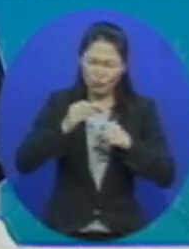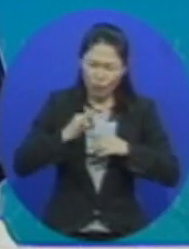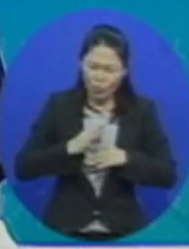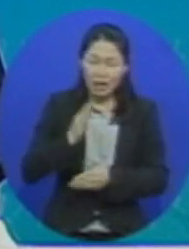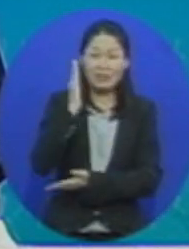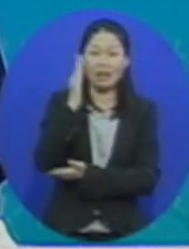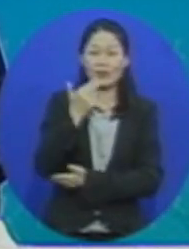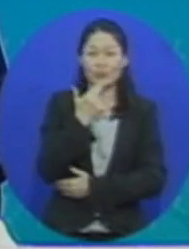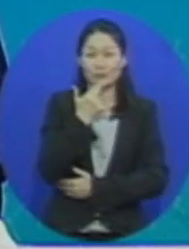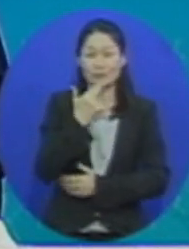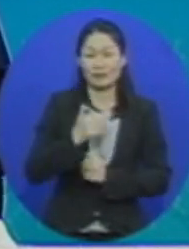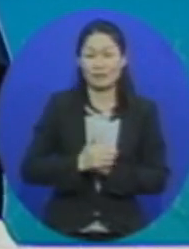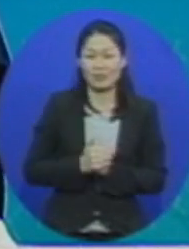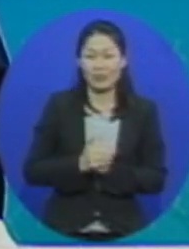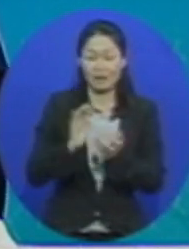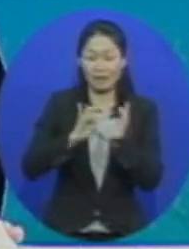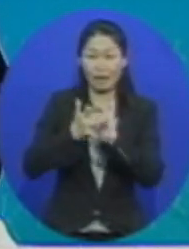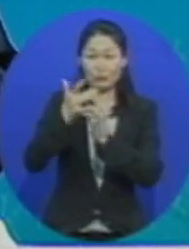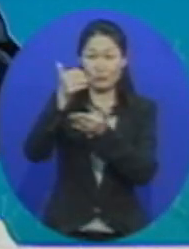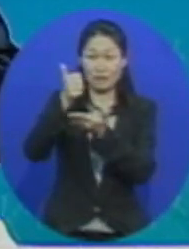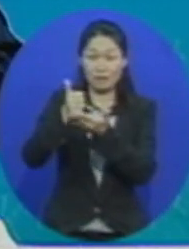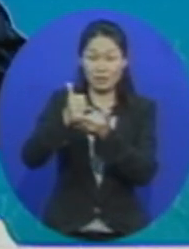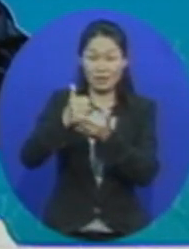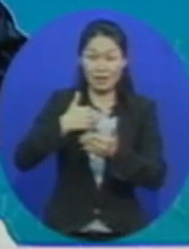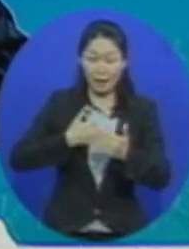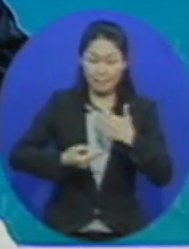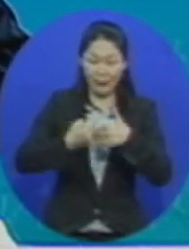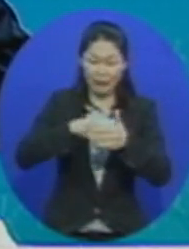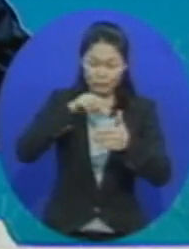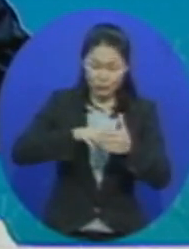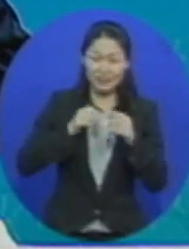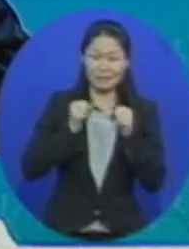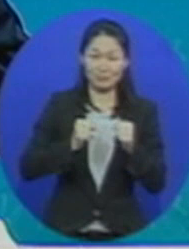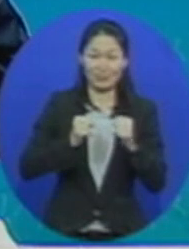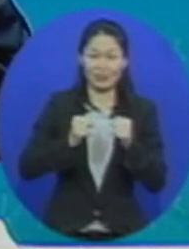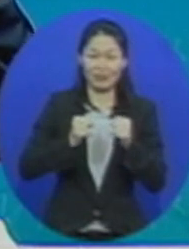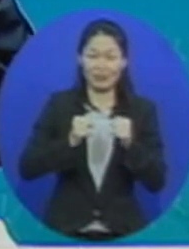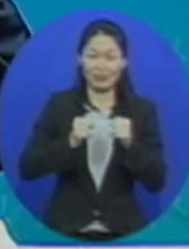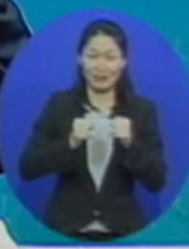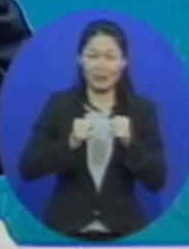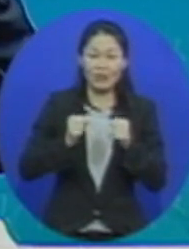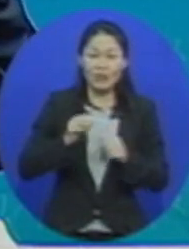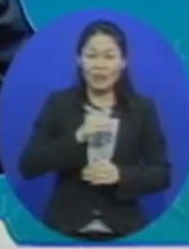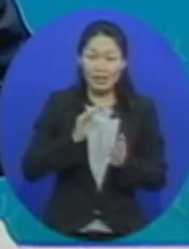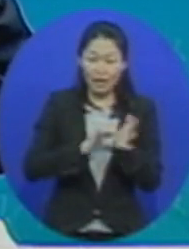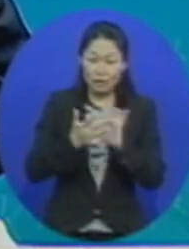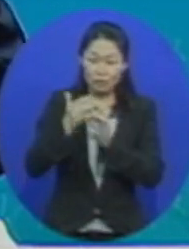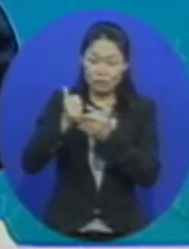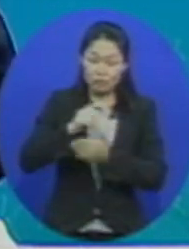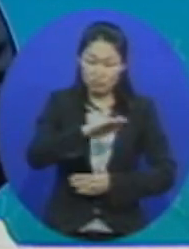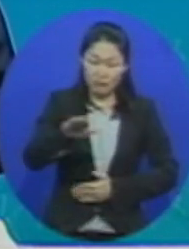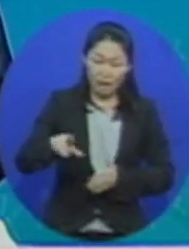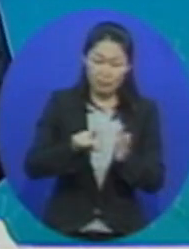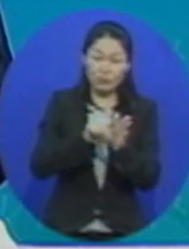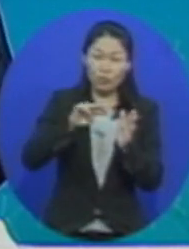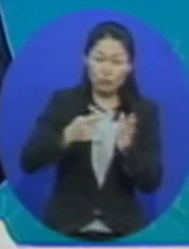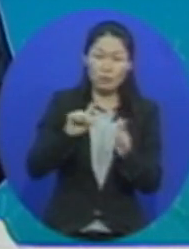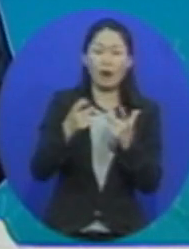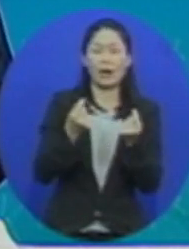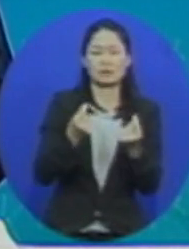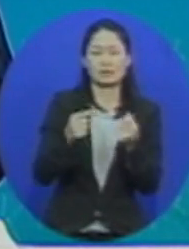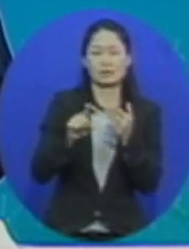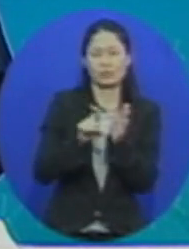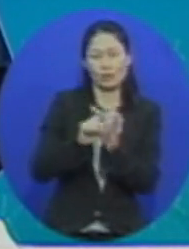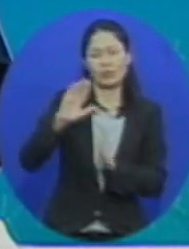어딨나요 예수님이 내 마음속에 계신 거예요 우리가 예수님을 믿어도 이렇게 이제 믿어야